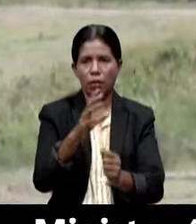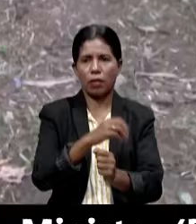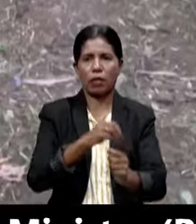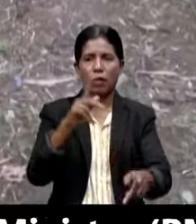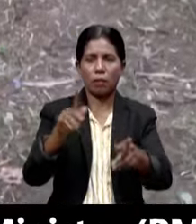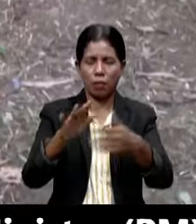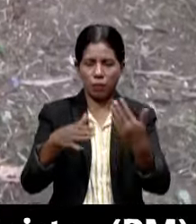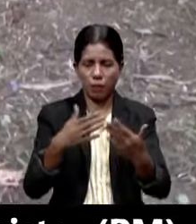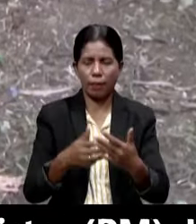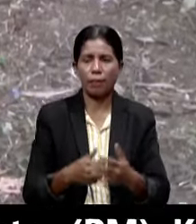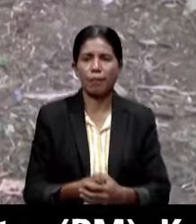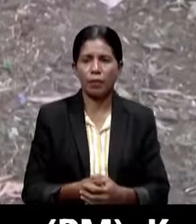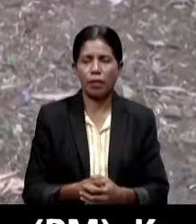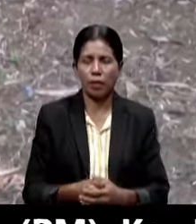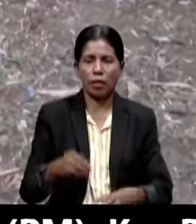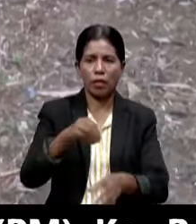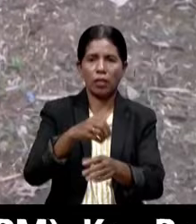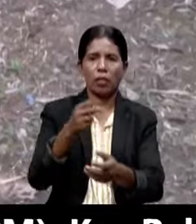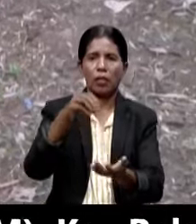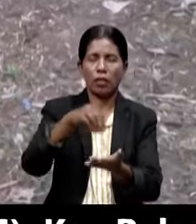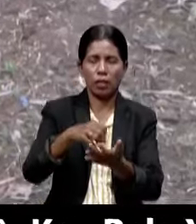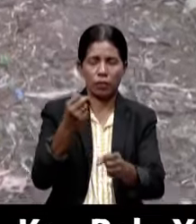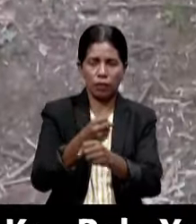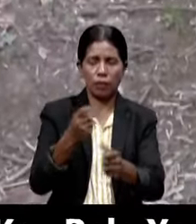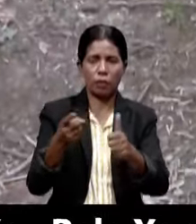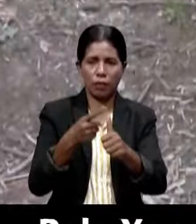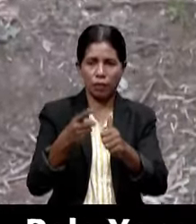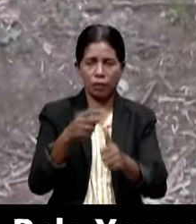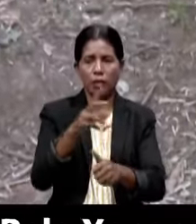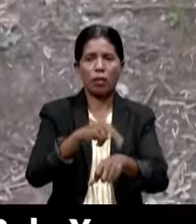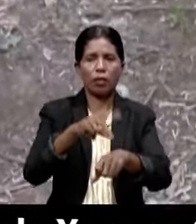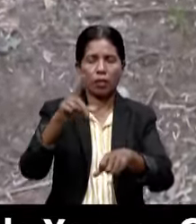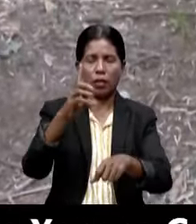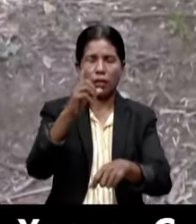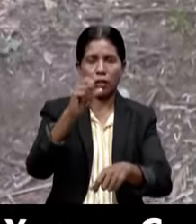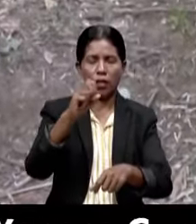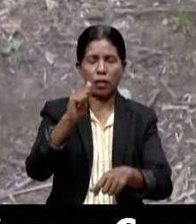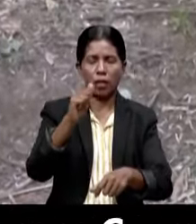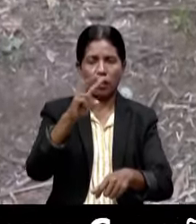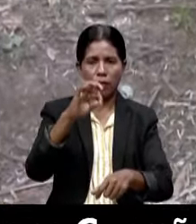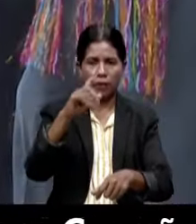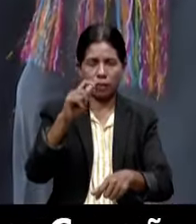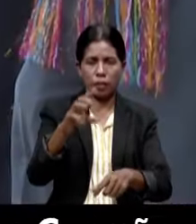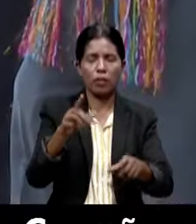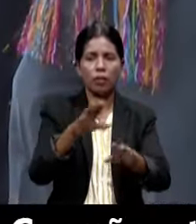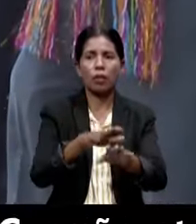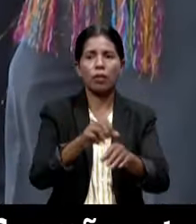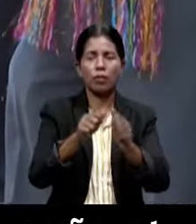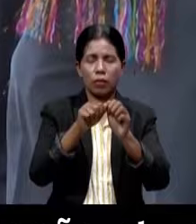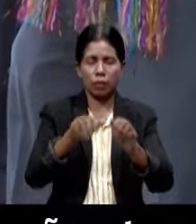clandestina sira. Ia lansamentu fatuk dahulu plaka portavoz Komando Resistensia Nasional David Alex Daitula honya grupo hetang